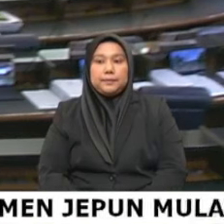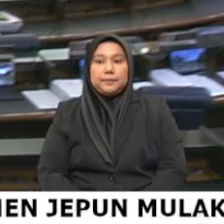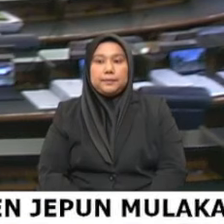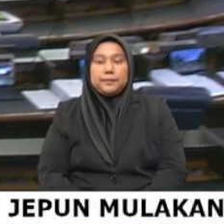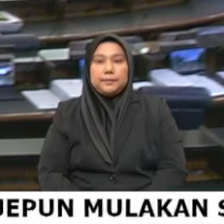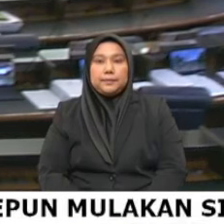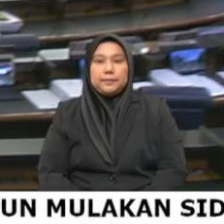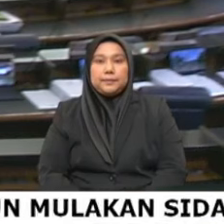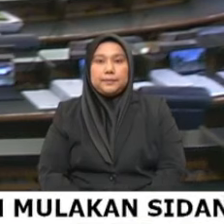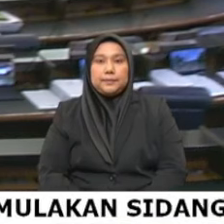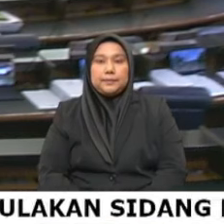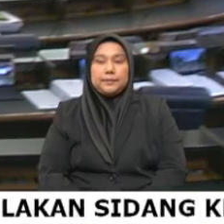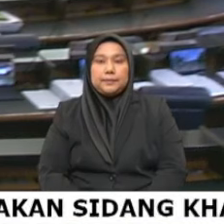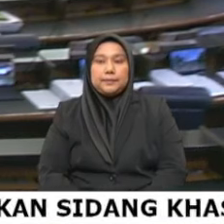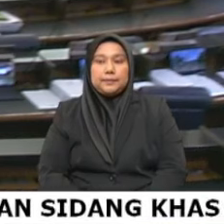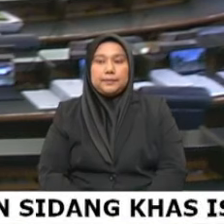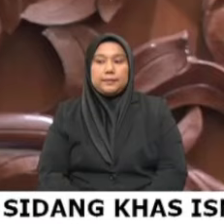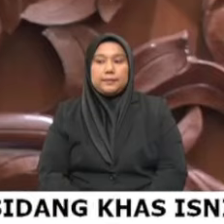Baik.